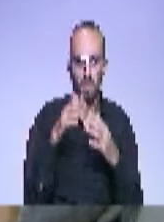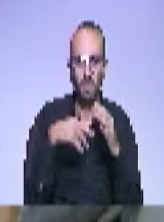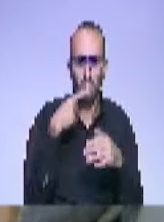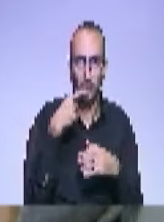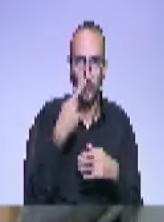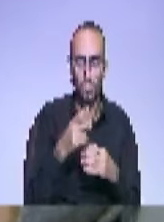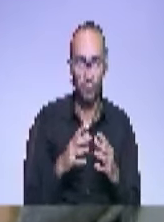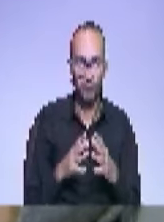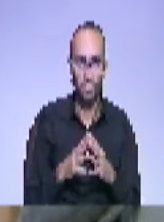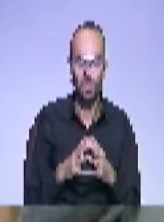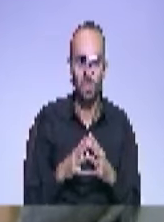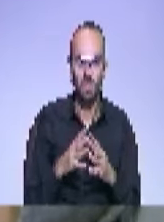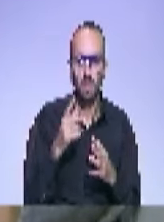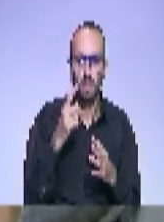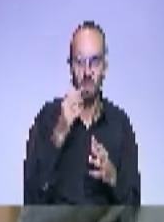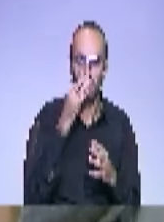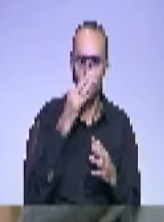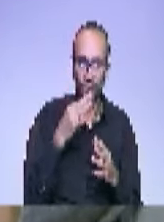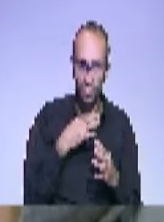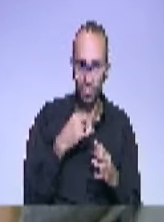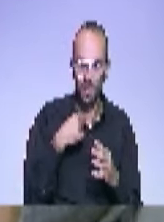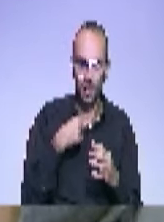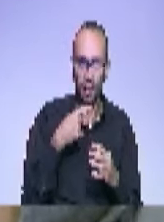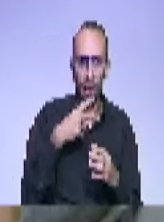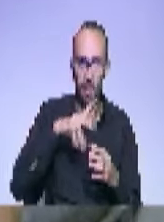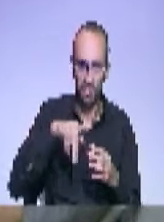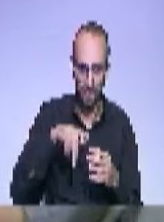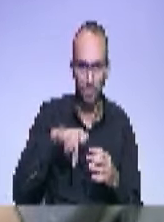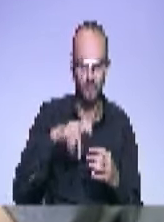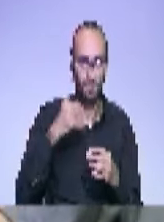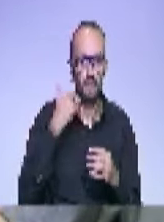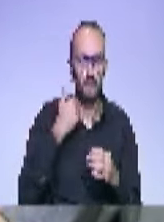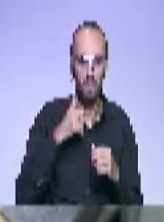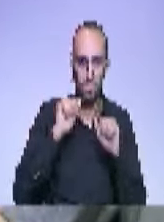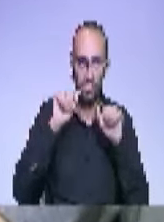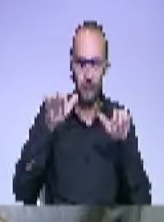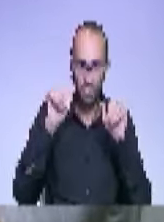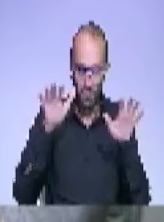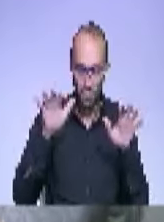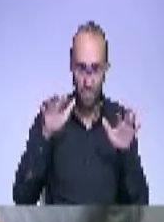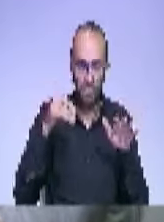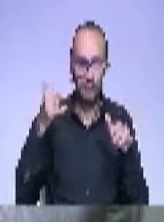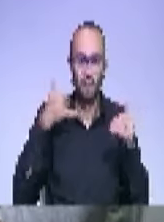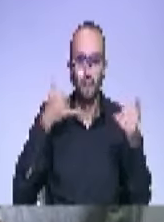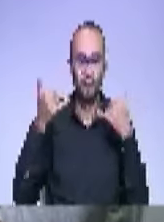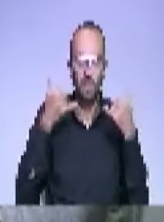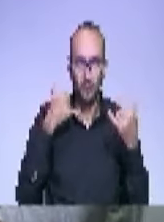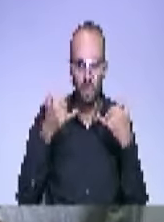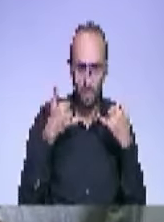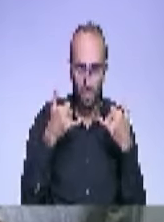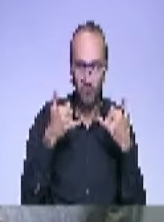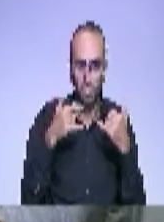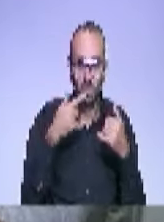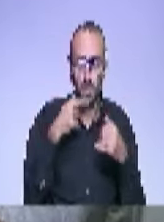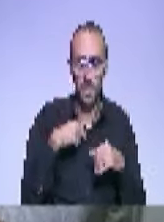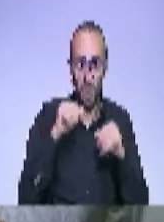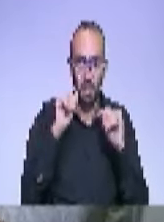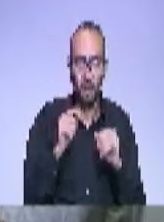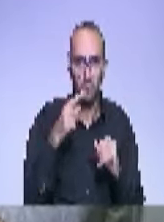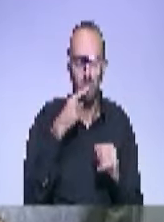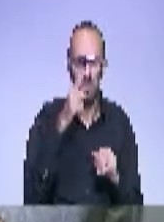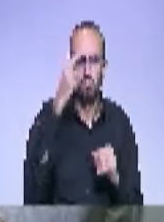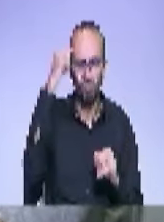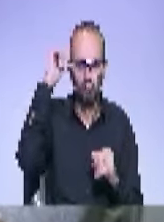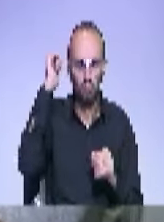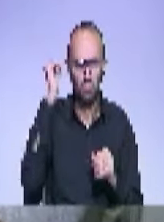فاتح يعني متهمني بالسرقه ومنزل رقمي على مواقع مش كويسه، وغير كده دلوقتي لما بيجي نتكلم في المجلس بيقول لي